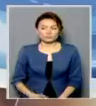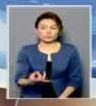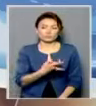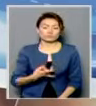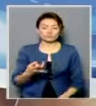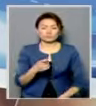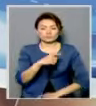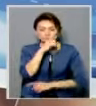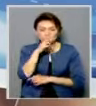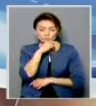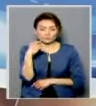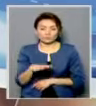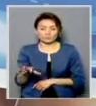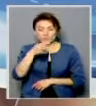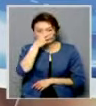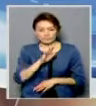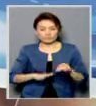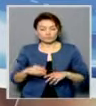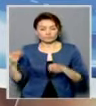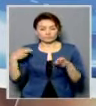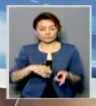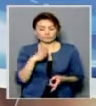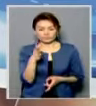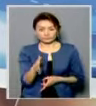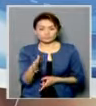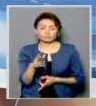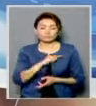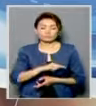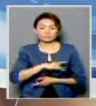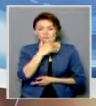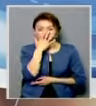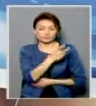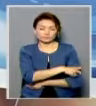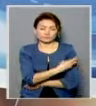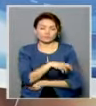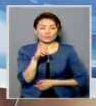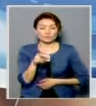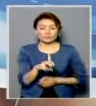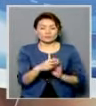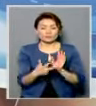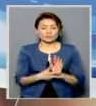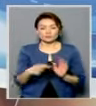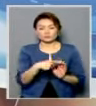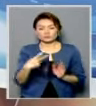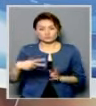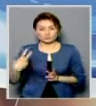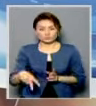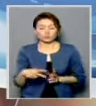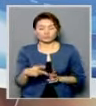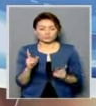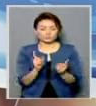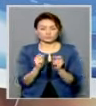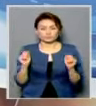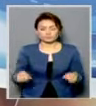Өңірге Санкт-Петербург қаласынан білікті дәрігерлер келеді. Швейцариялық әдіске сай жұмыс істейтін ақхалаттылар сәуір айының 18 мен 20 аралығында қабылдау